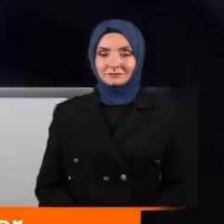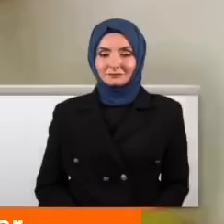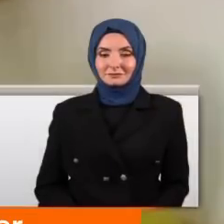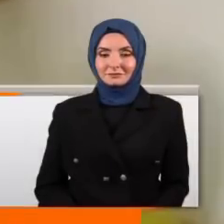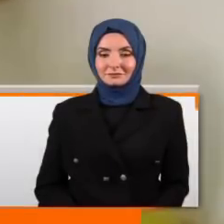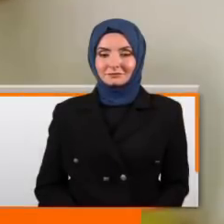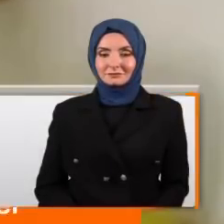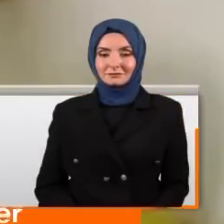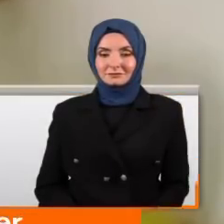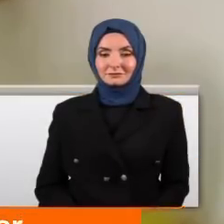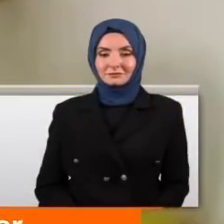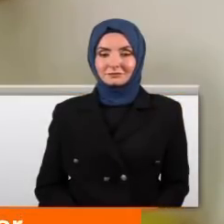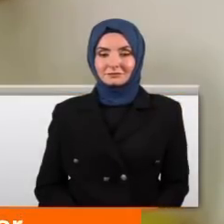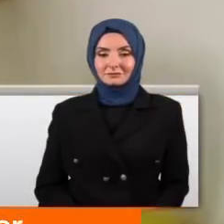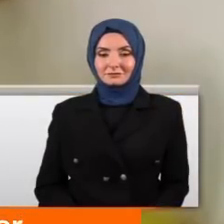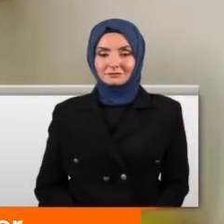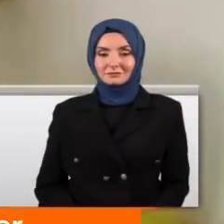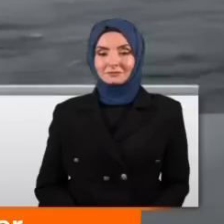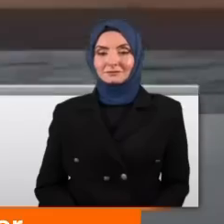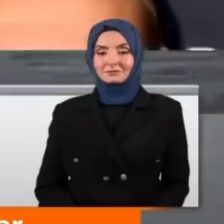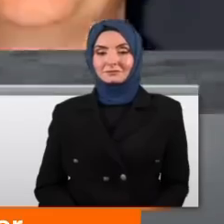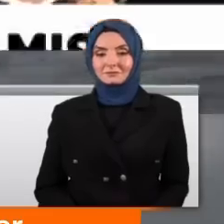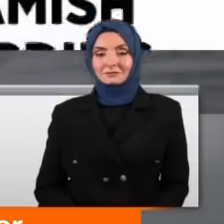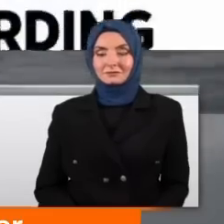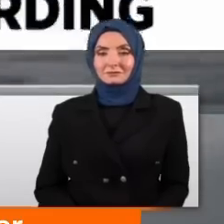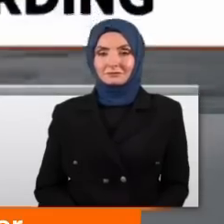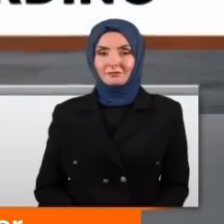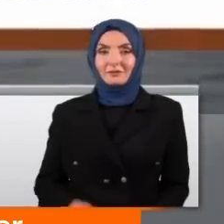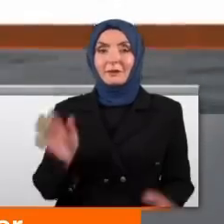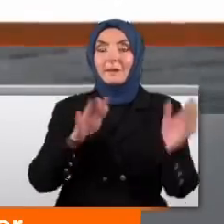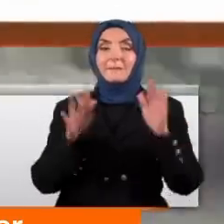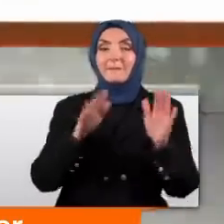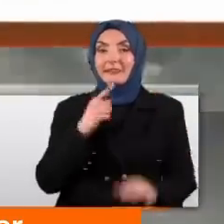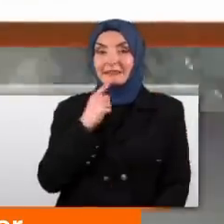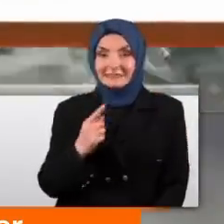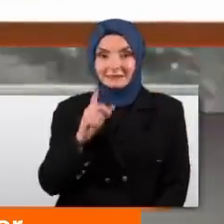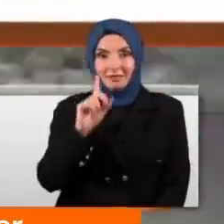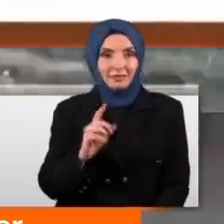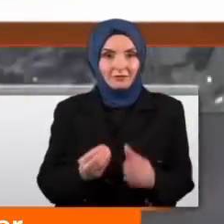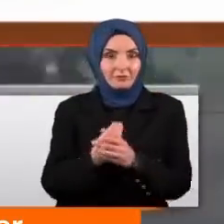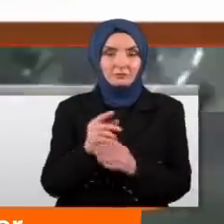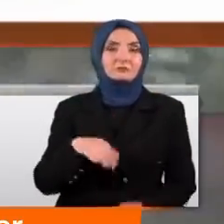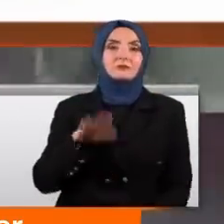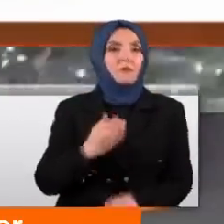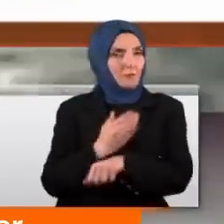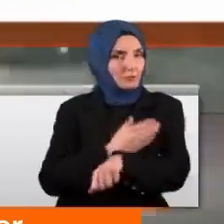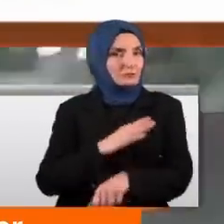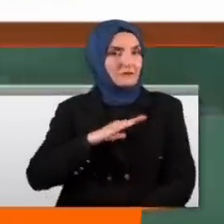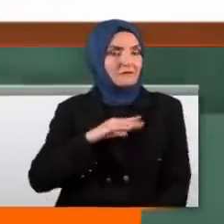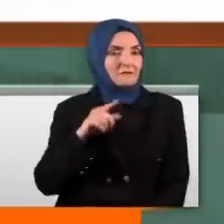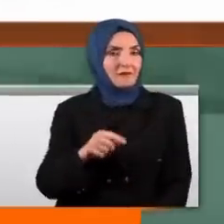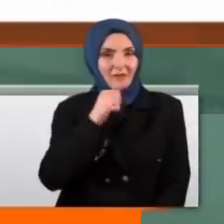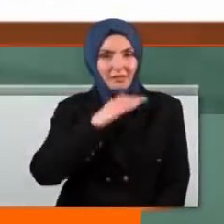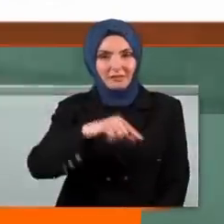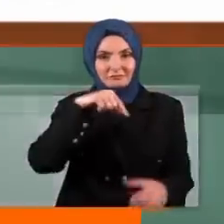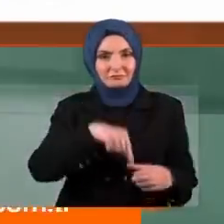açıkça reddettiler ihmal iddiaları ilk kez atılmıyor ortaya Denizin dibinde feci şekilde hayatını